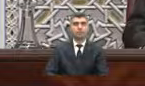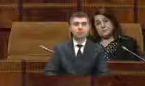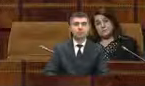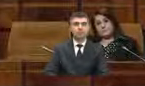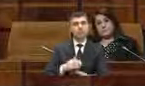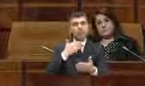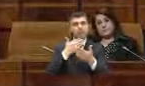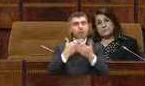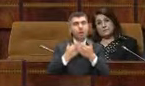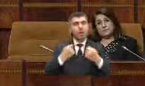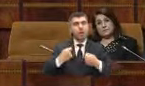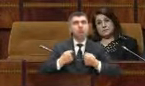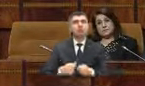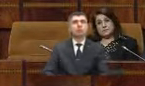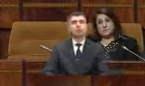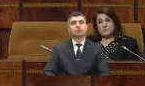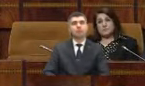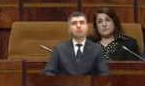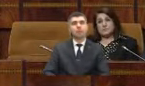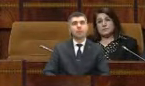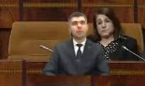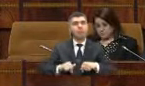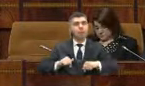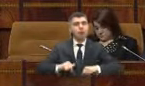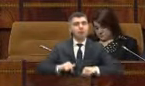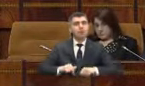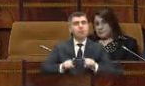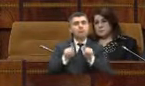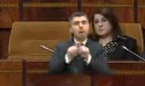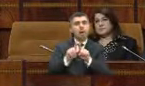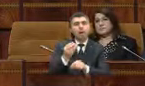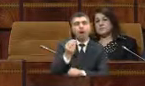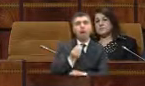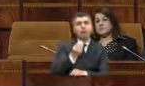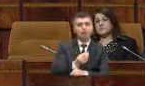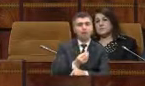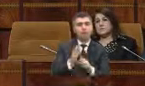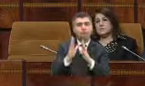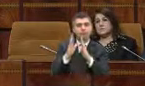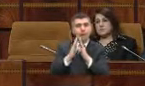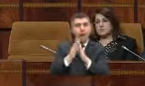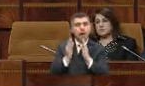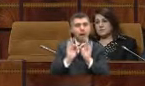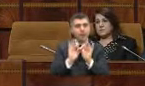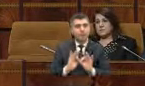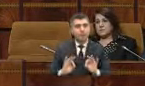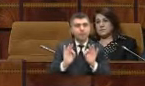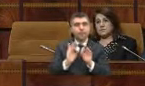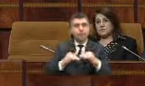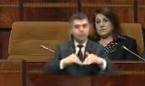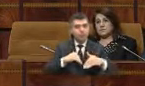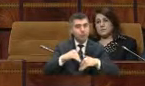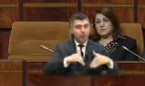شكرا سيد الرئيس. سيدة الوزيرة، ظاهرة الأطفال المتخلى عنهم والأطفال في وضعية صعبة،